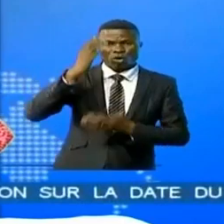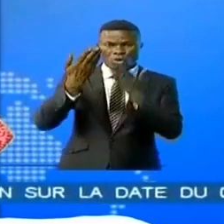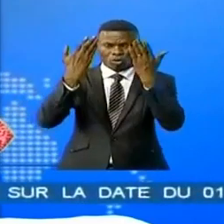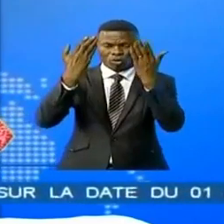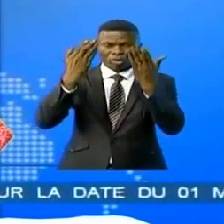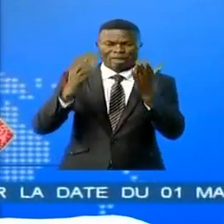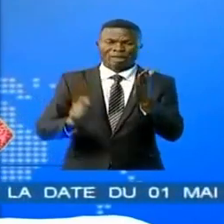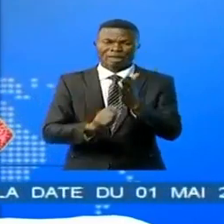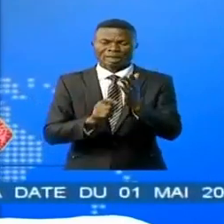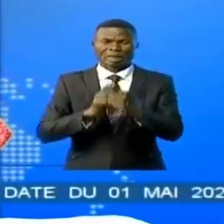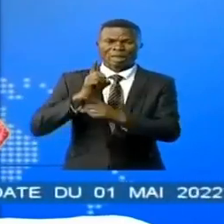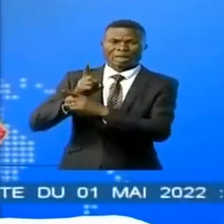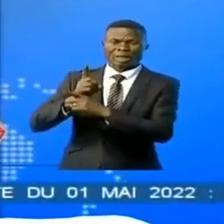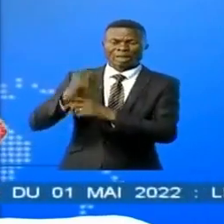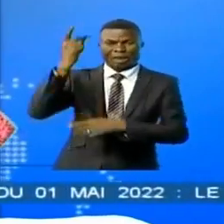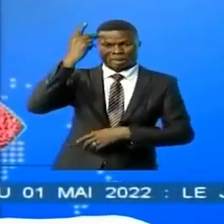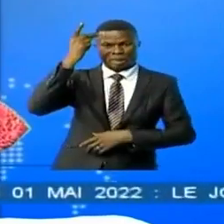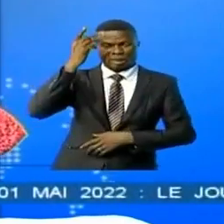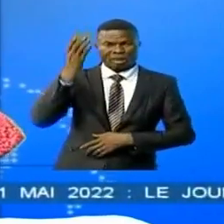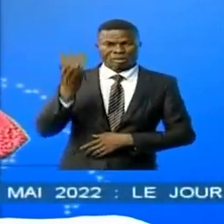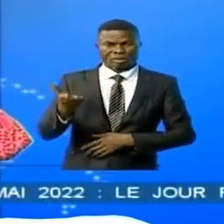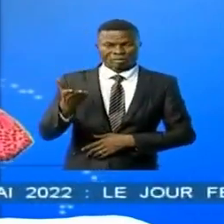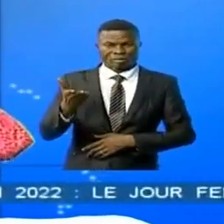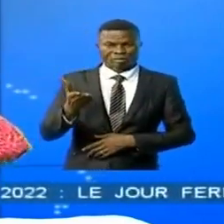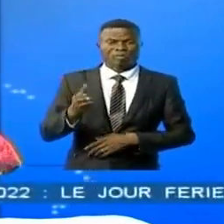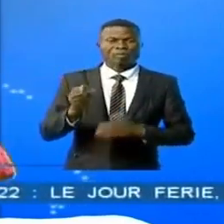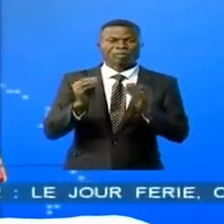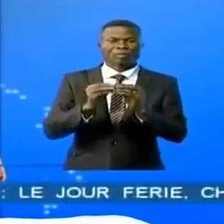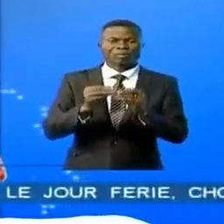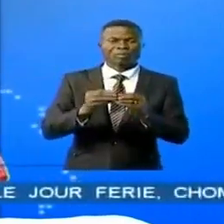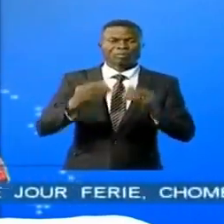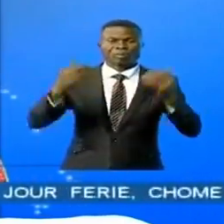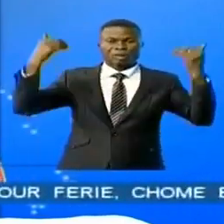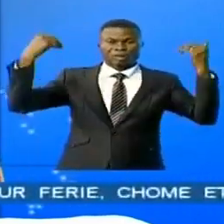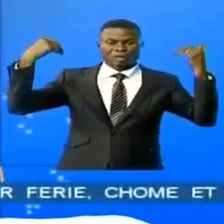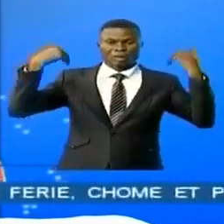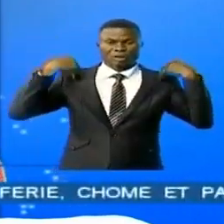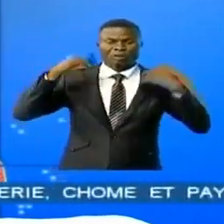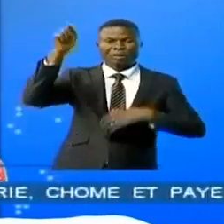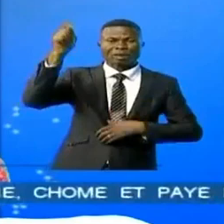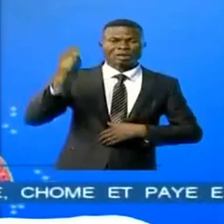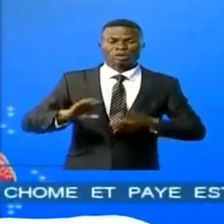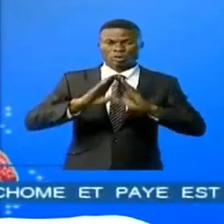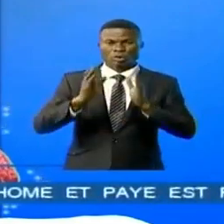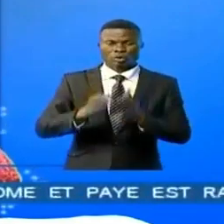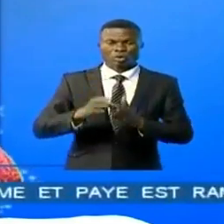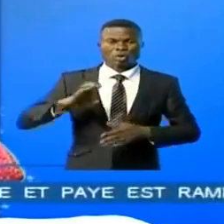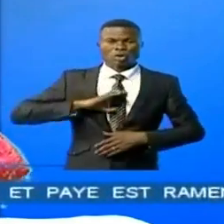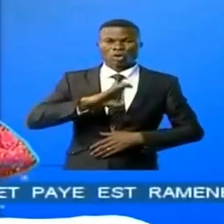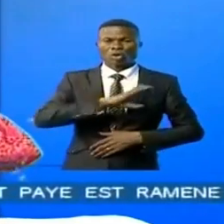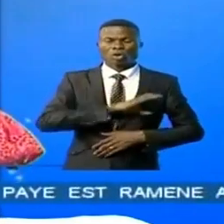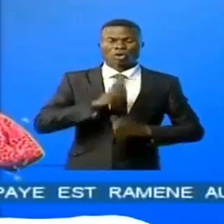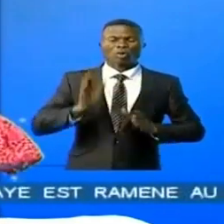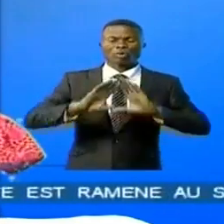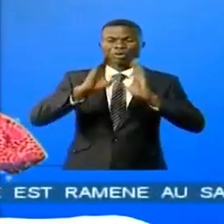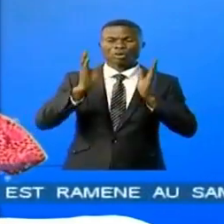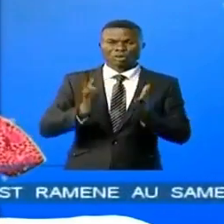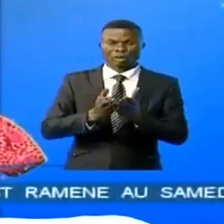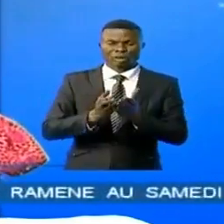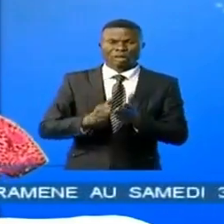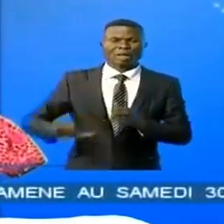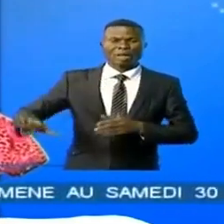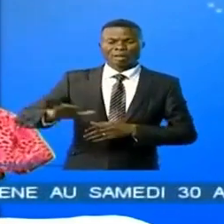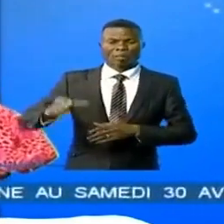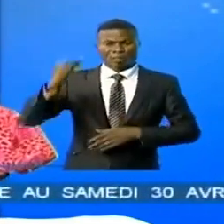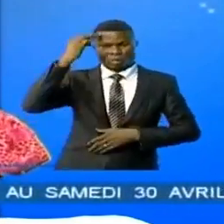des différences de kinshasa elle réunit les chefs d'états majors généraux et les commissaires généraux des états membres et c'est le ministre